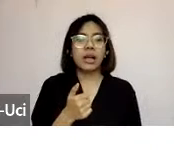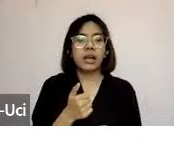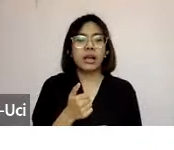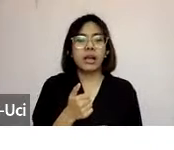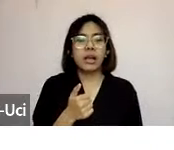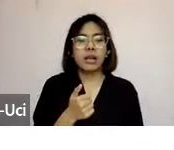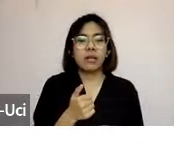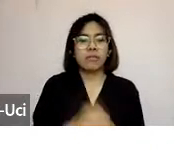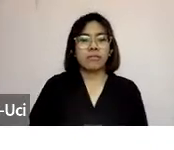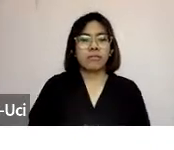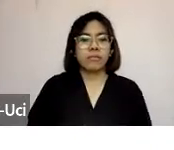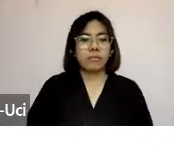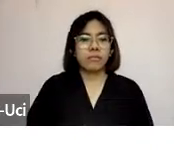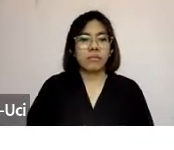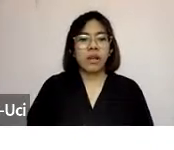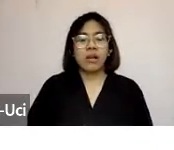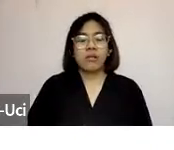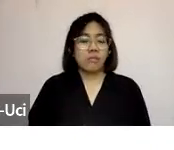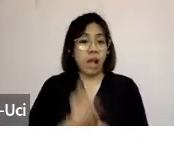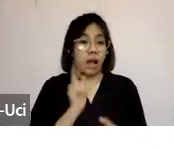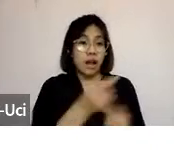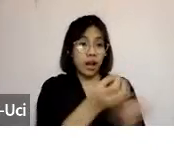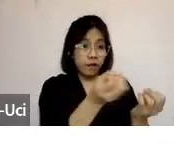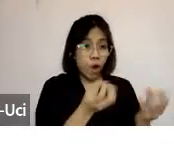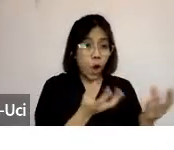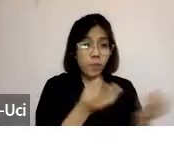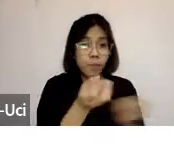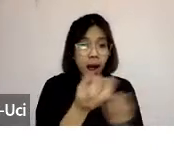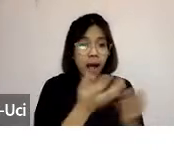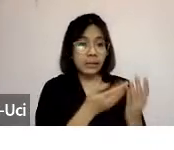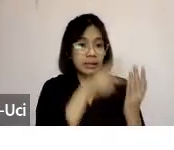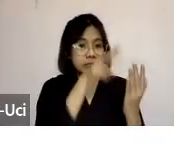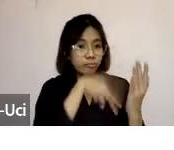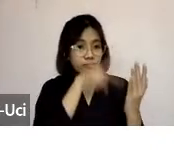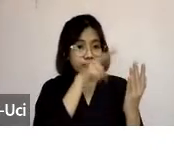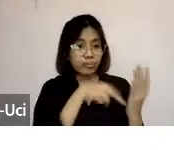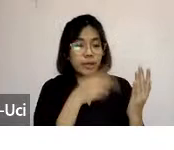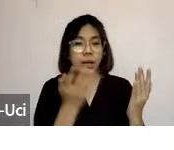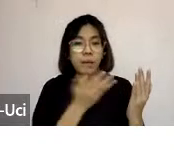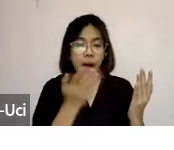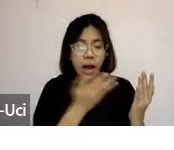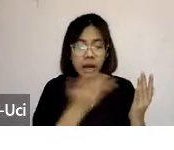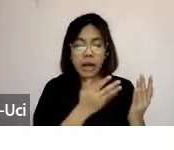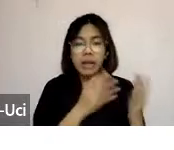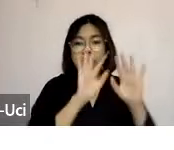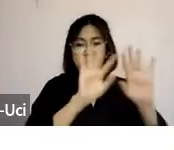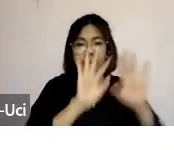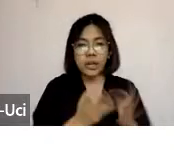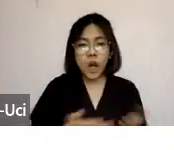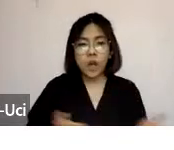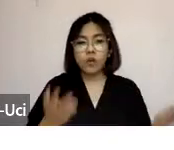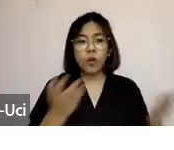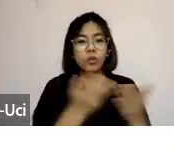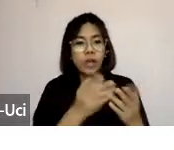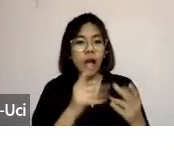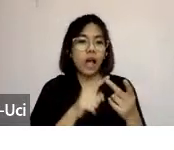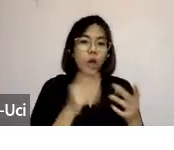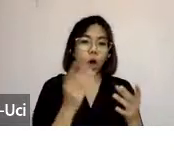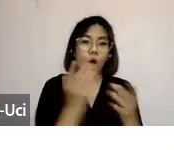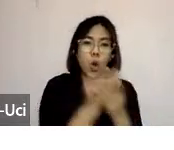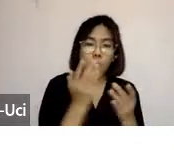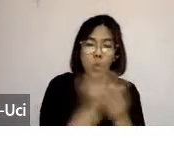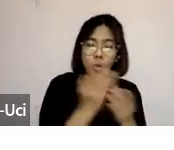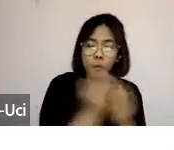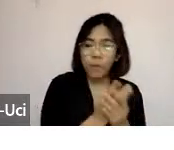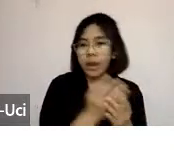dan atau mentransmisikan dan atau membuat dapat diaksesnya informasi elektronik dan atau dokumen elektronik yang memiliki muatan penghinaan